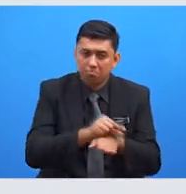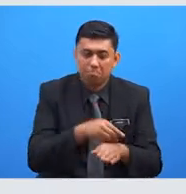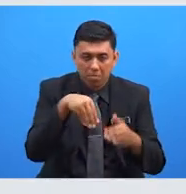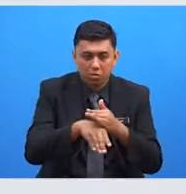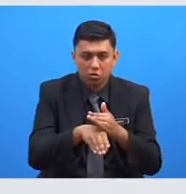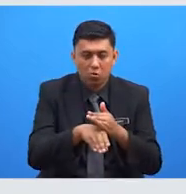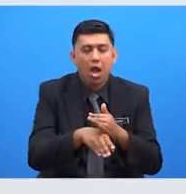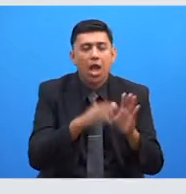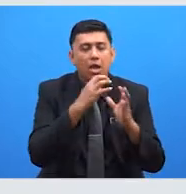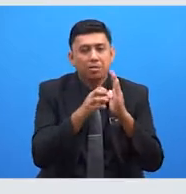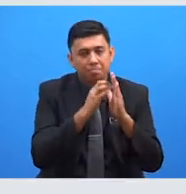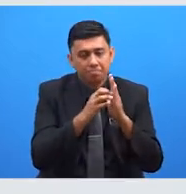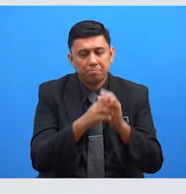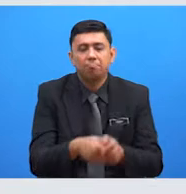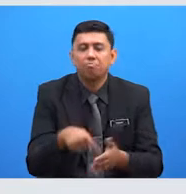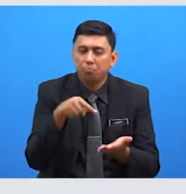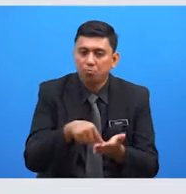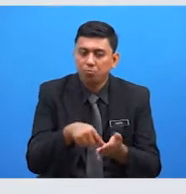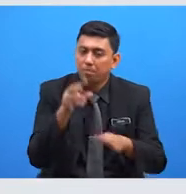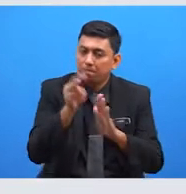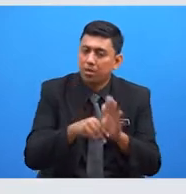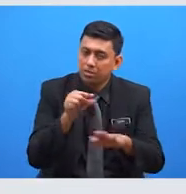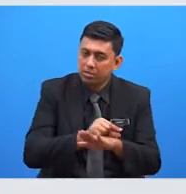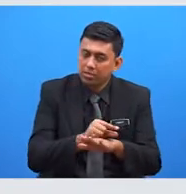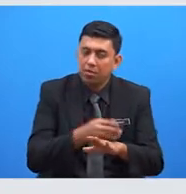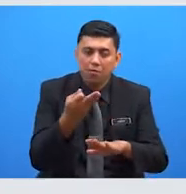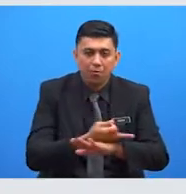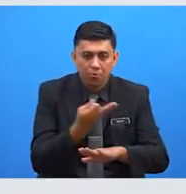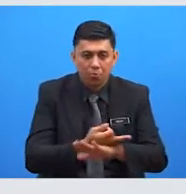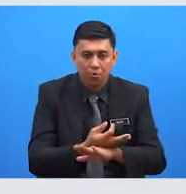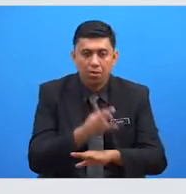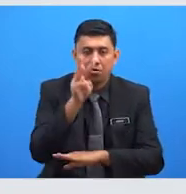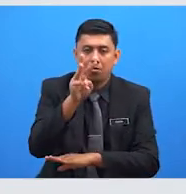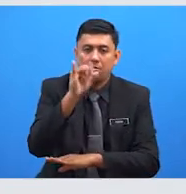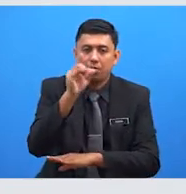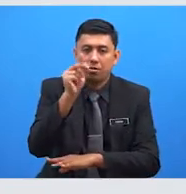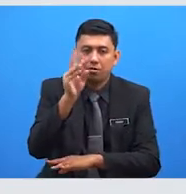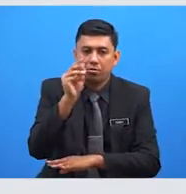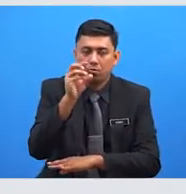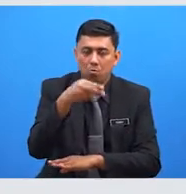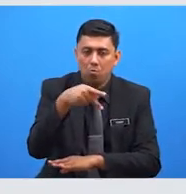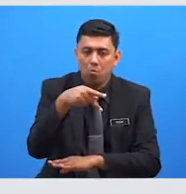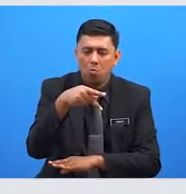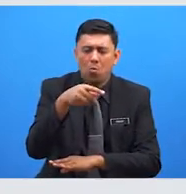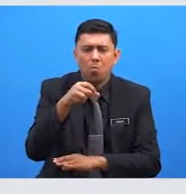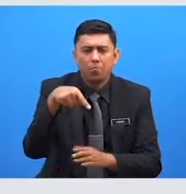memasukkan data. Kotak prompt ini menggunakan fungsi window.prompt.